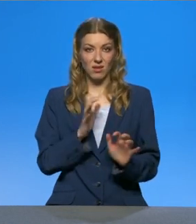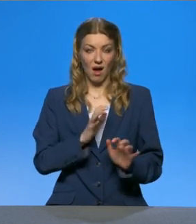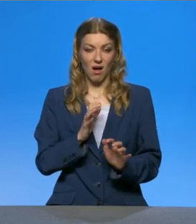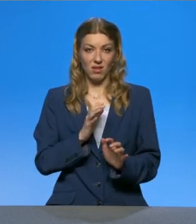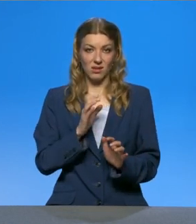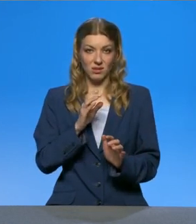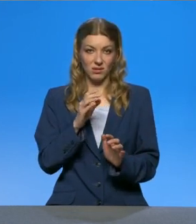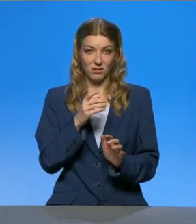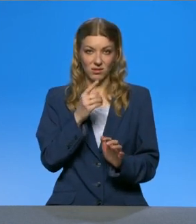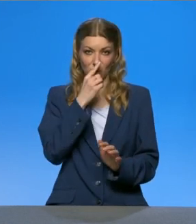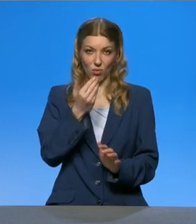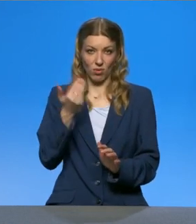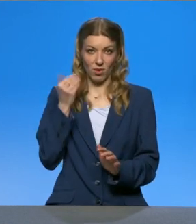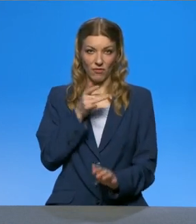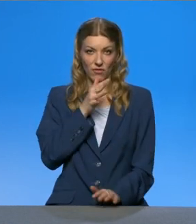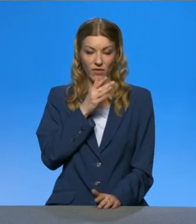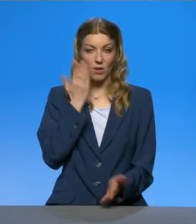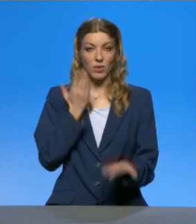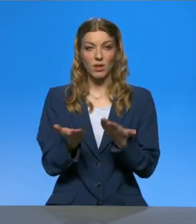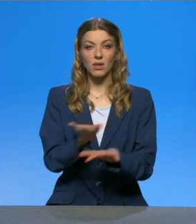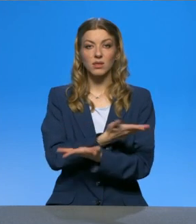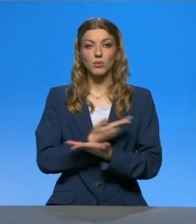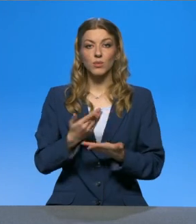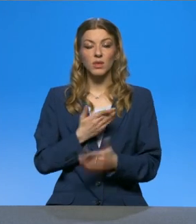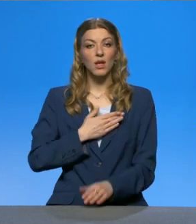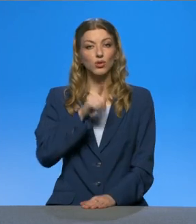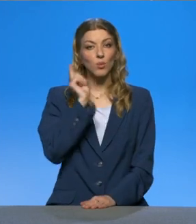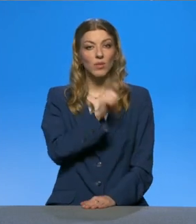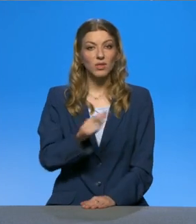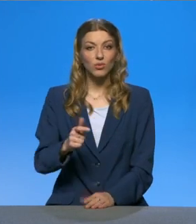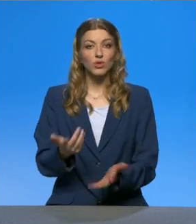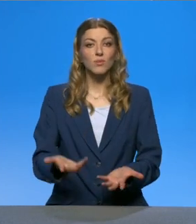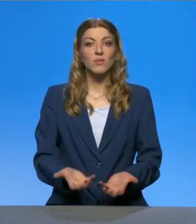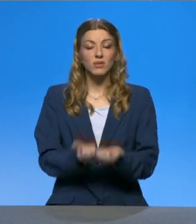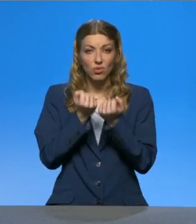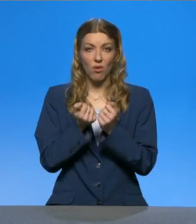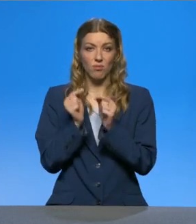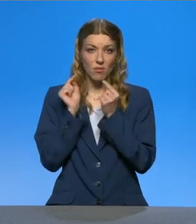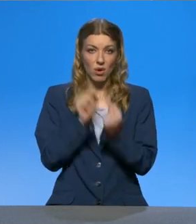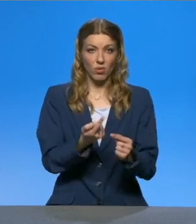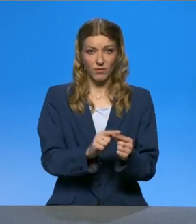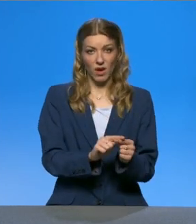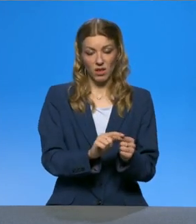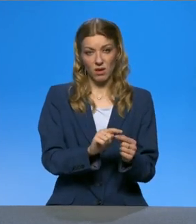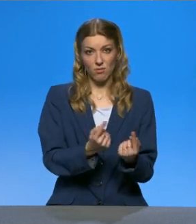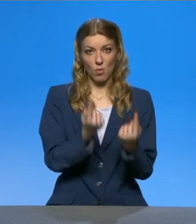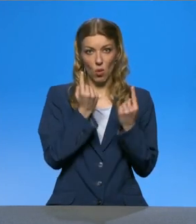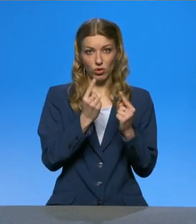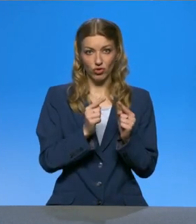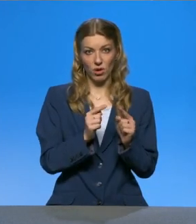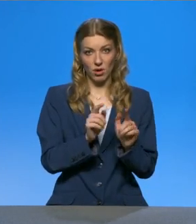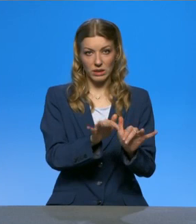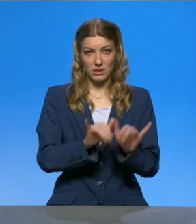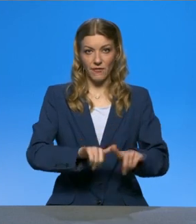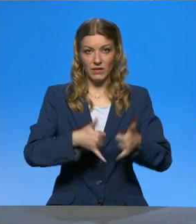том, что если мы спасем нашу молодежь от этой цифровизации мощной, она неизбежно все равно будет, да, но мне кажется,